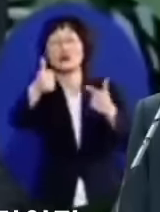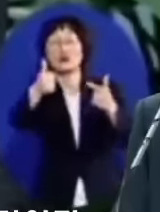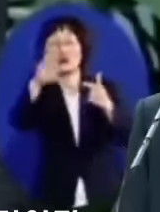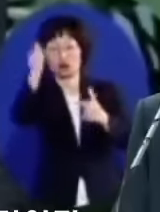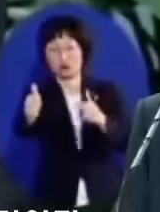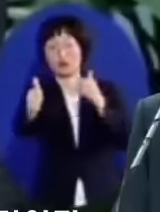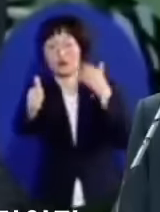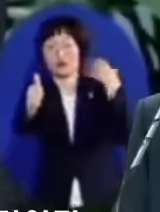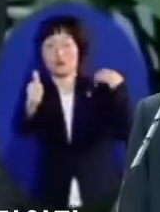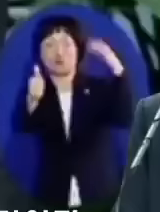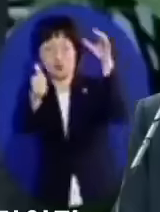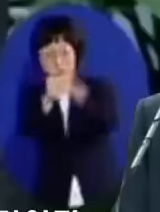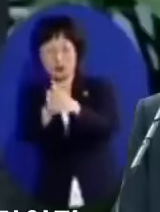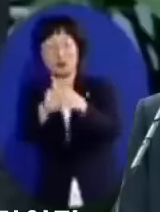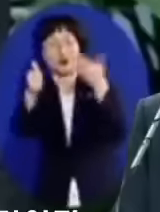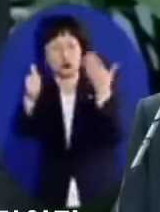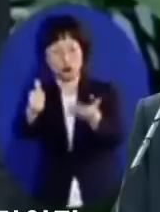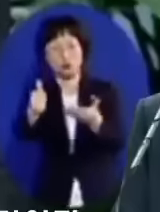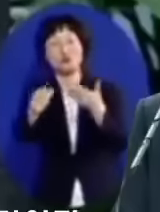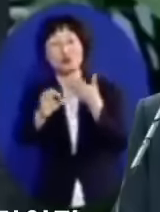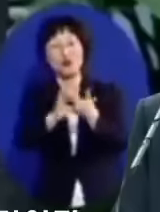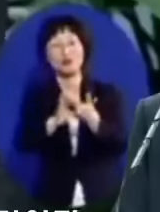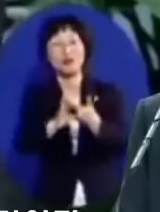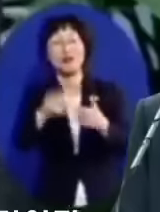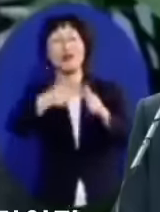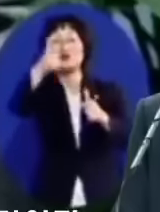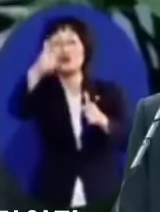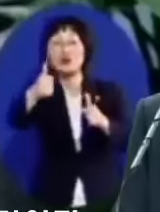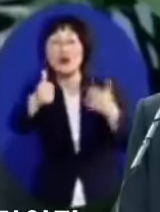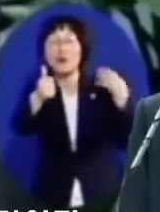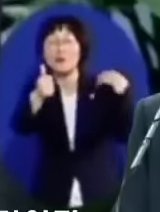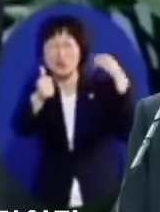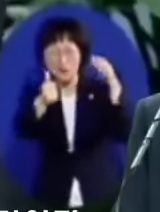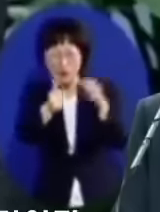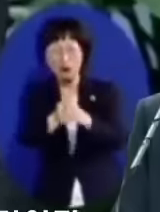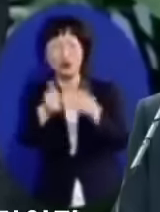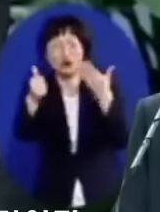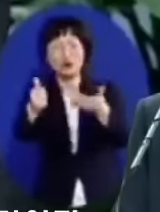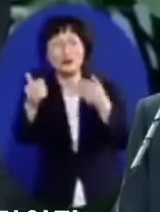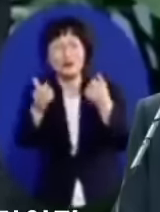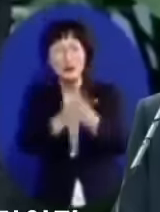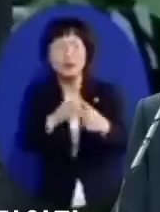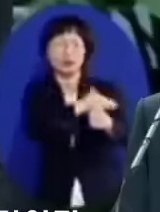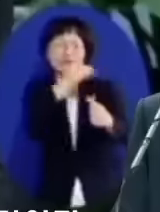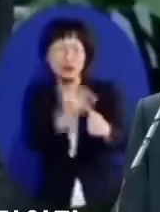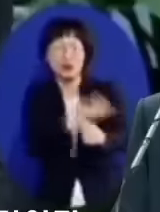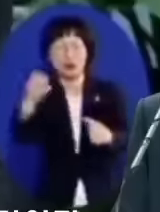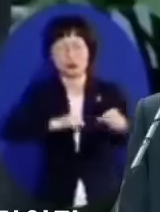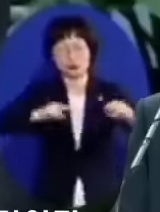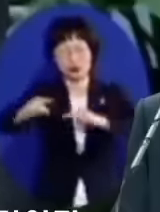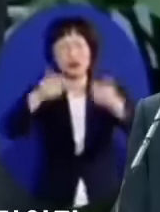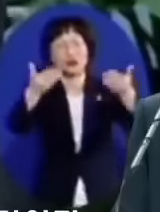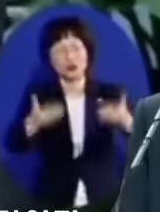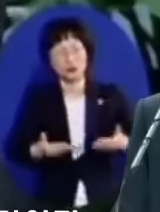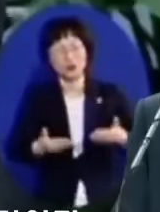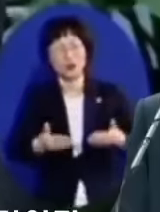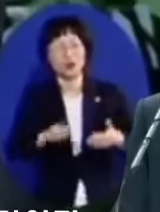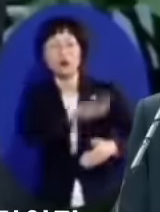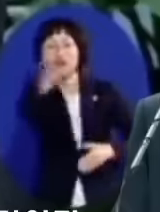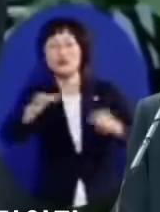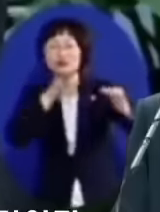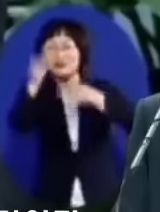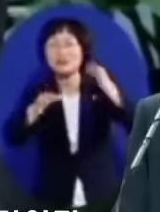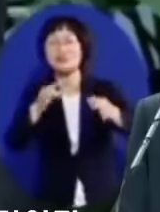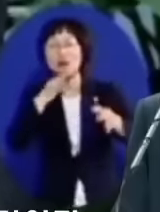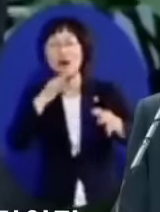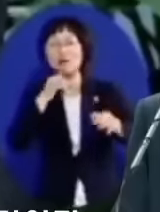되면 예수님께 짐을 다 맡기면 예수님이 맡아서 능력으로 주장해 주시는 것입니다. 우리는 부르짖기만 하면 되는